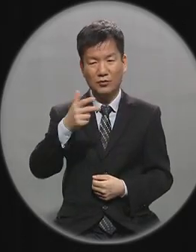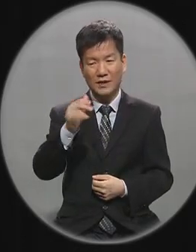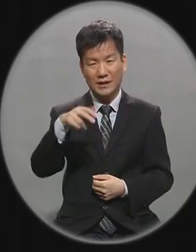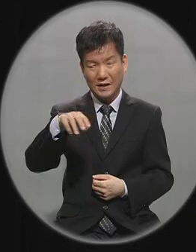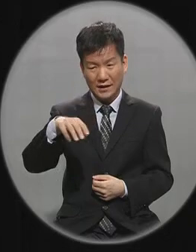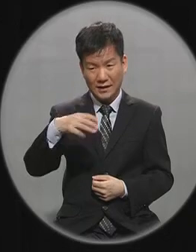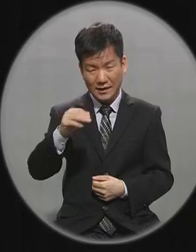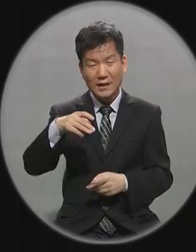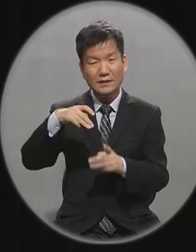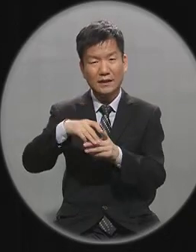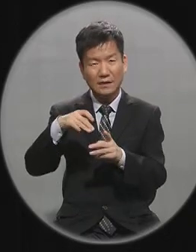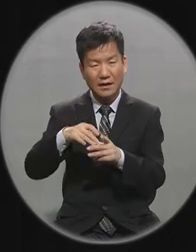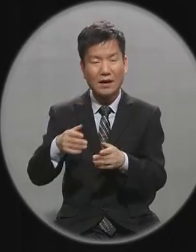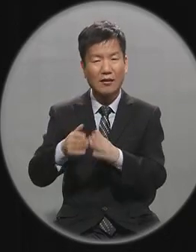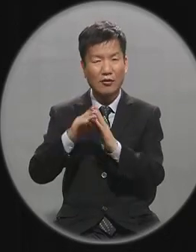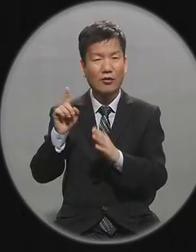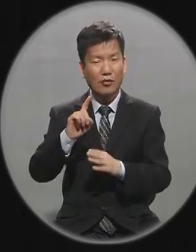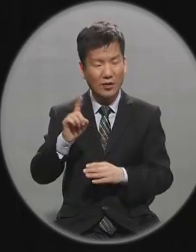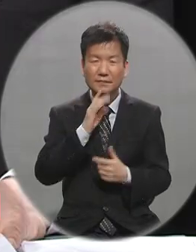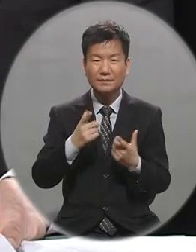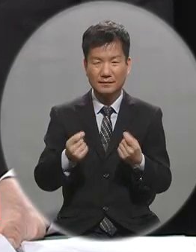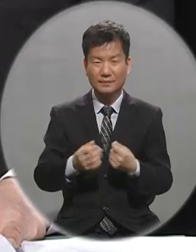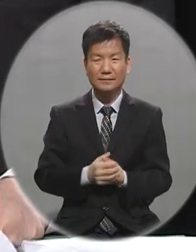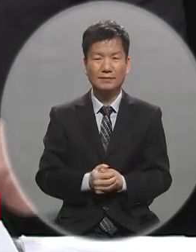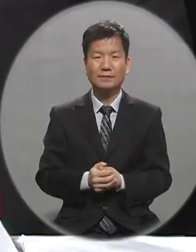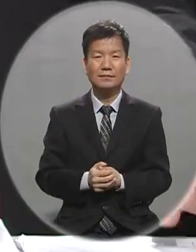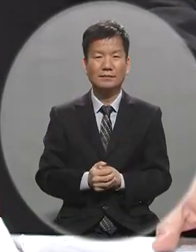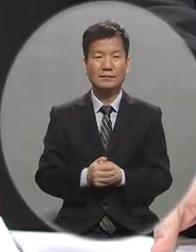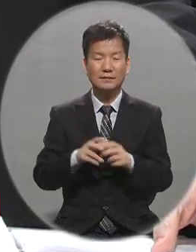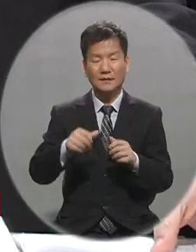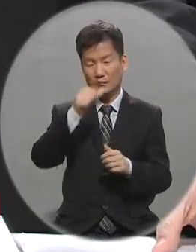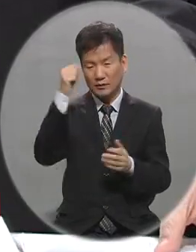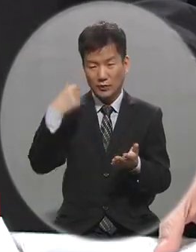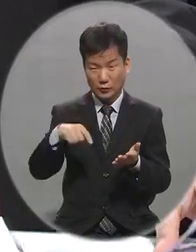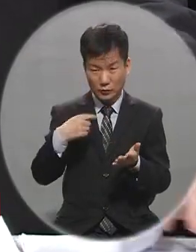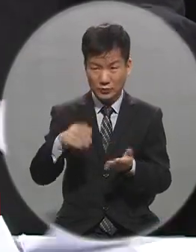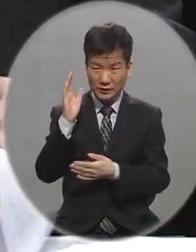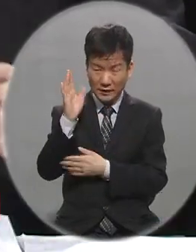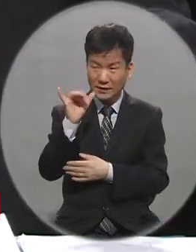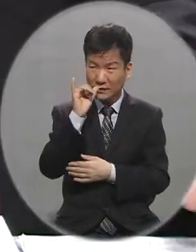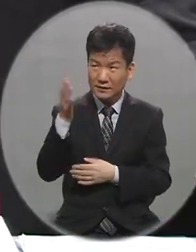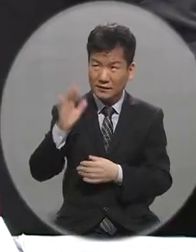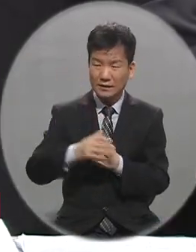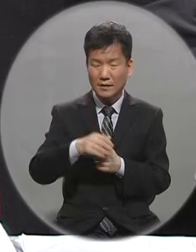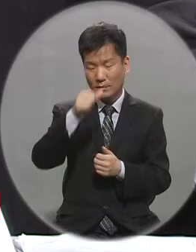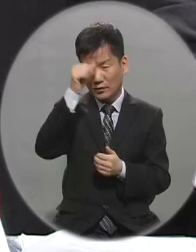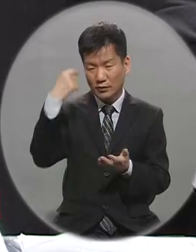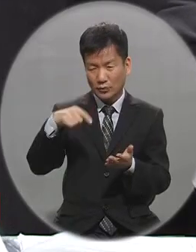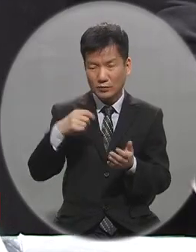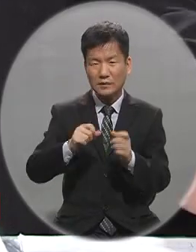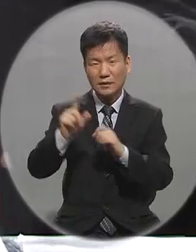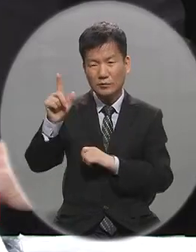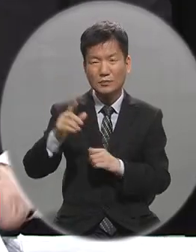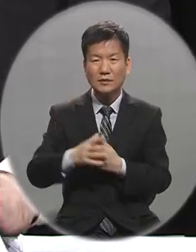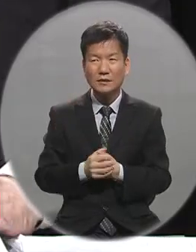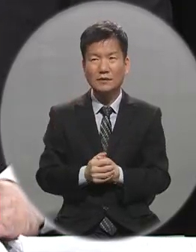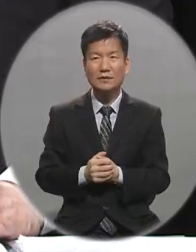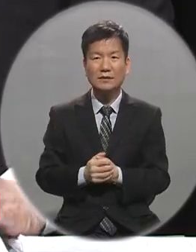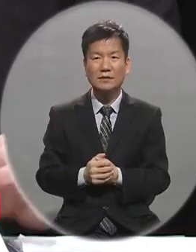게 어떨까라는 거를 한번 제안을 드리는 거고요. 지금 평생교육 얘기하셨는데 평생교육의 대부분이